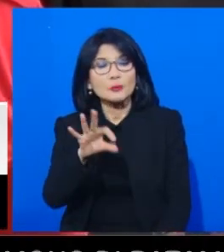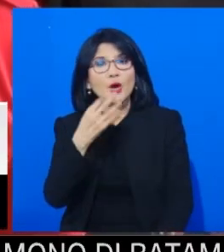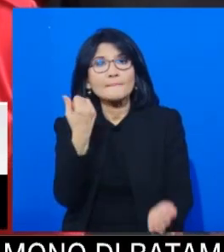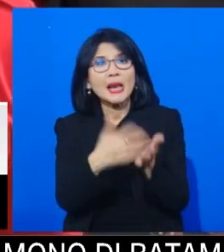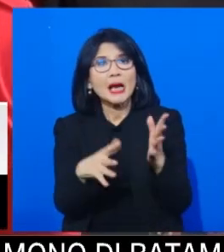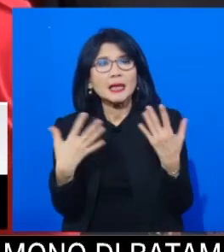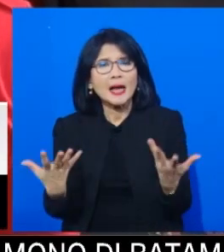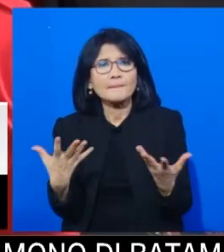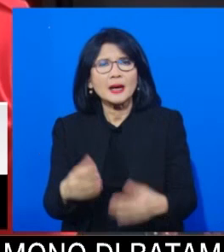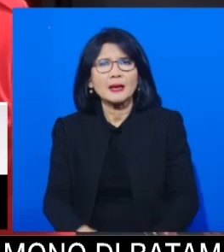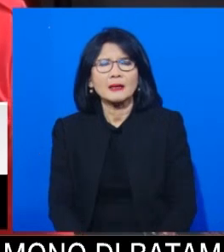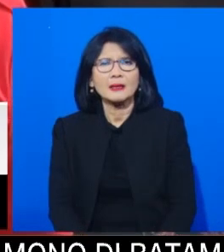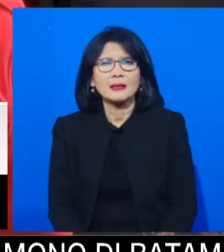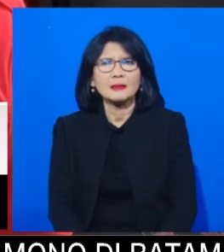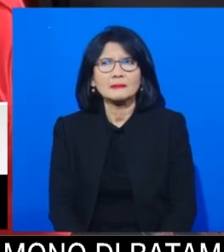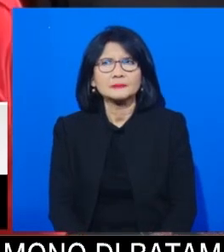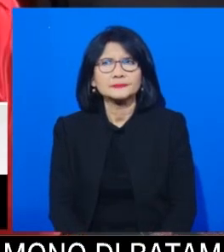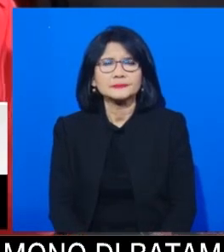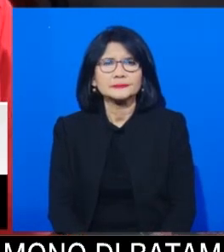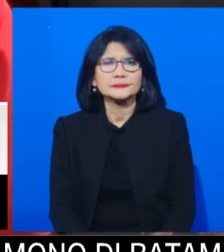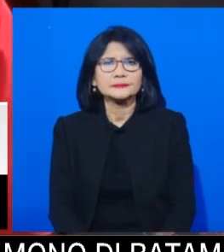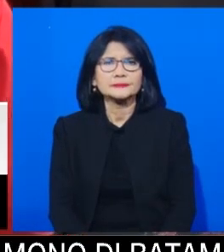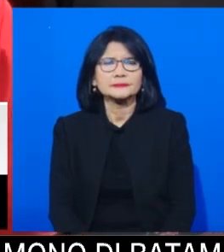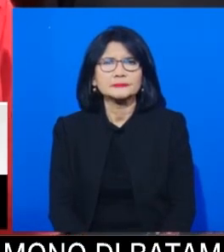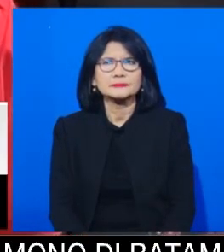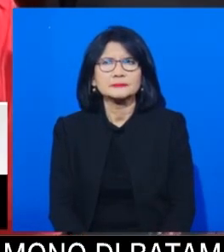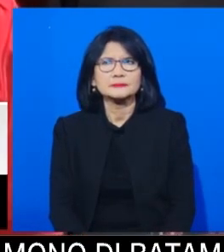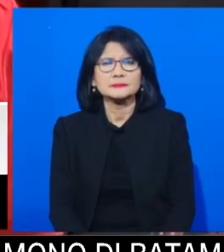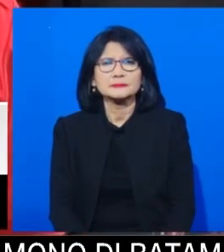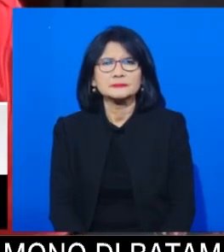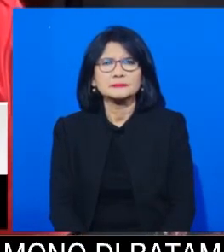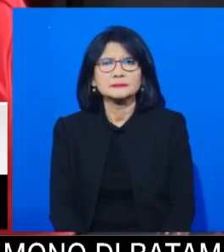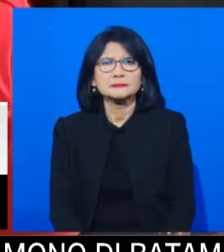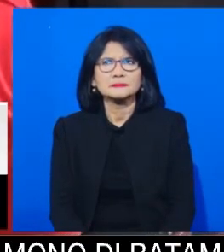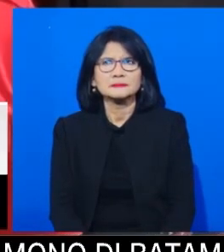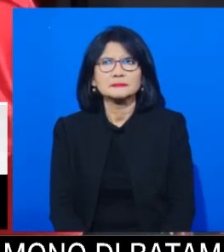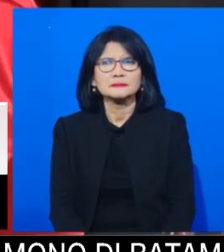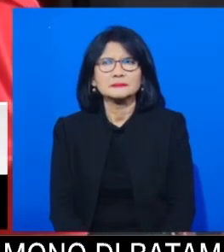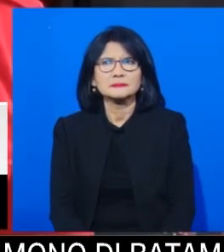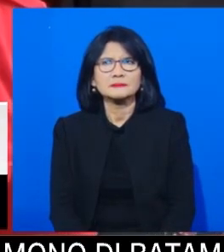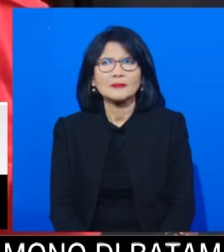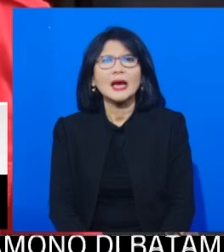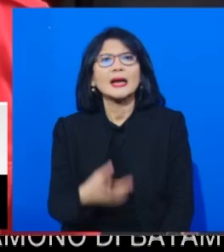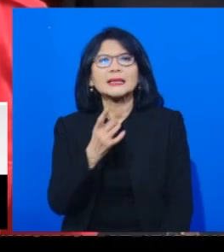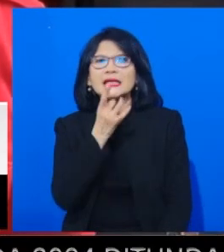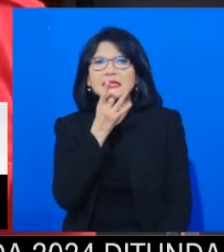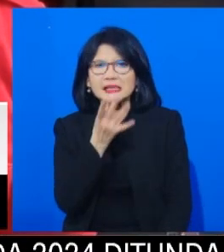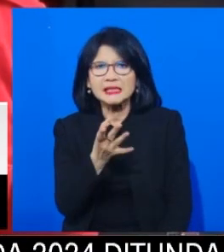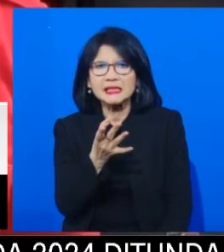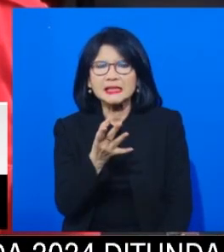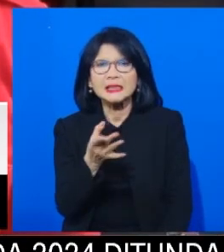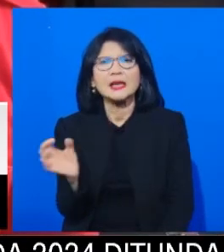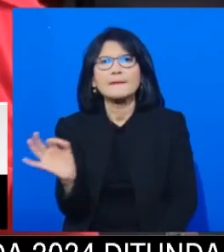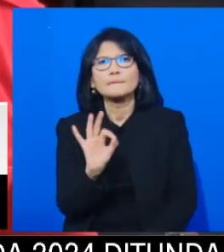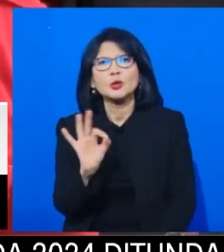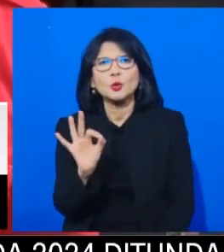bahwa terhadap kegiatan ini masih belum mendapatkan izin.